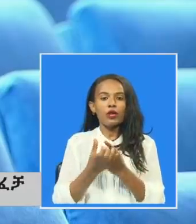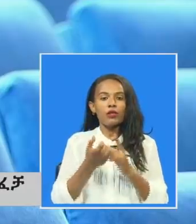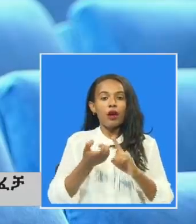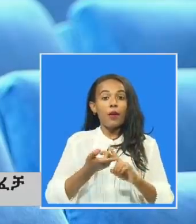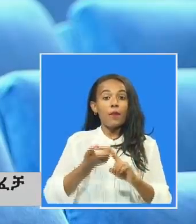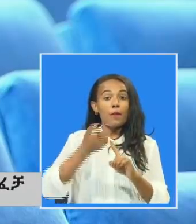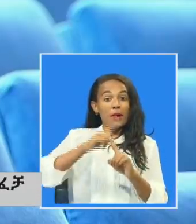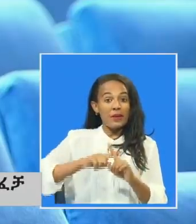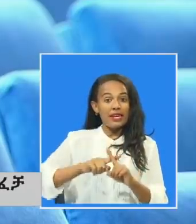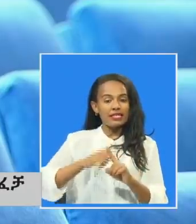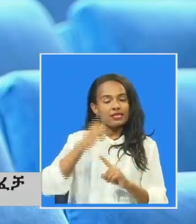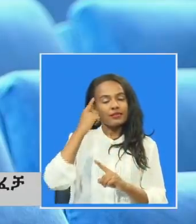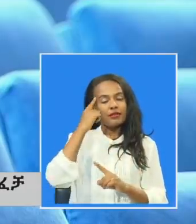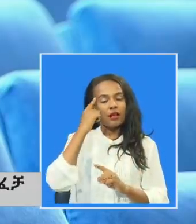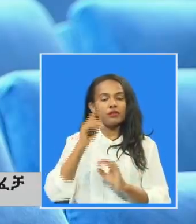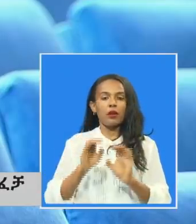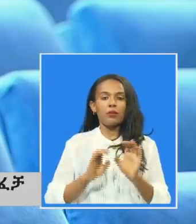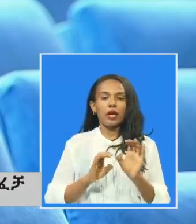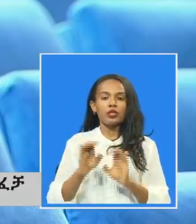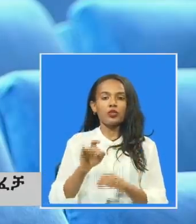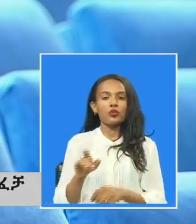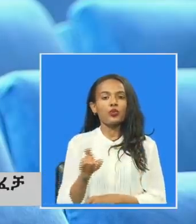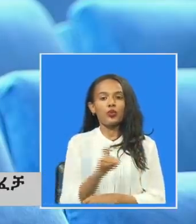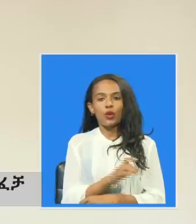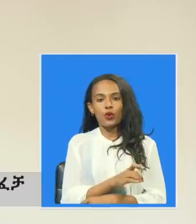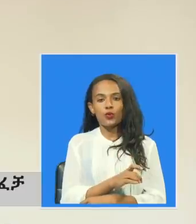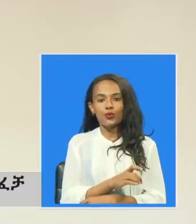መመለስን ታሳቢ ያደረጉ ይሆናሉ።